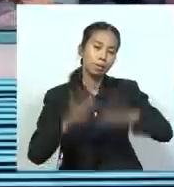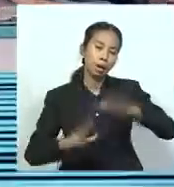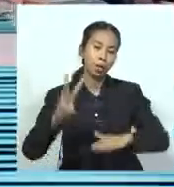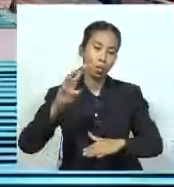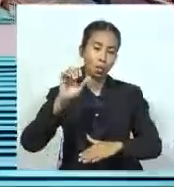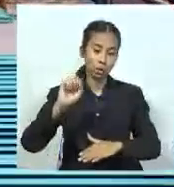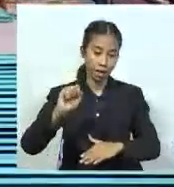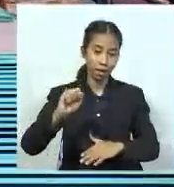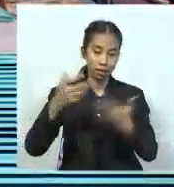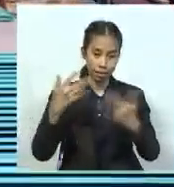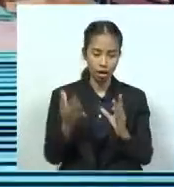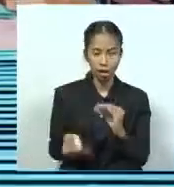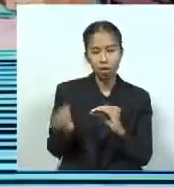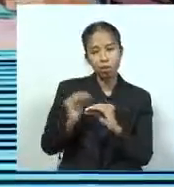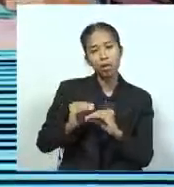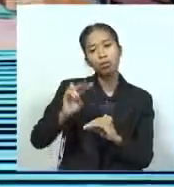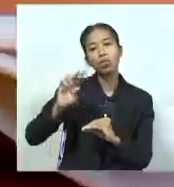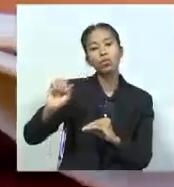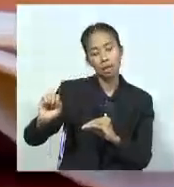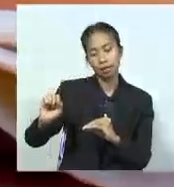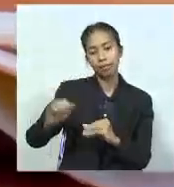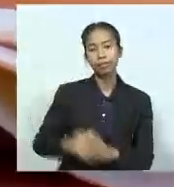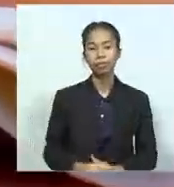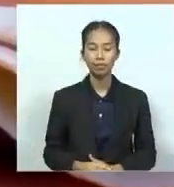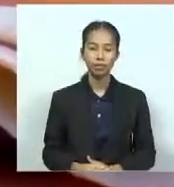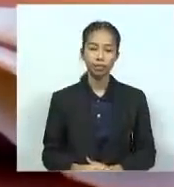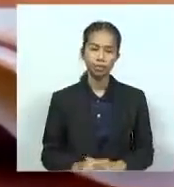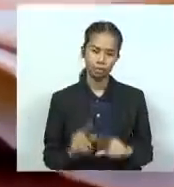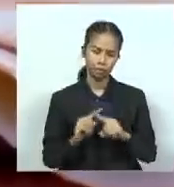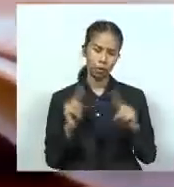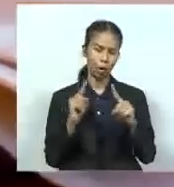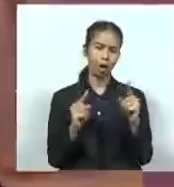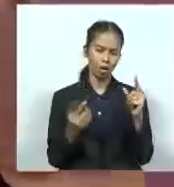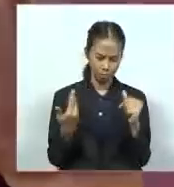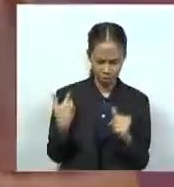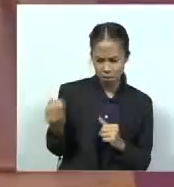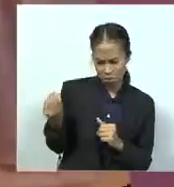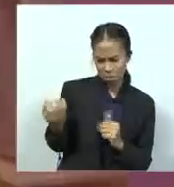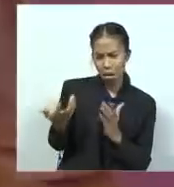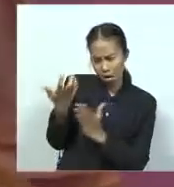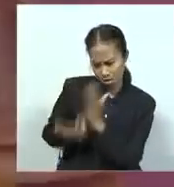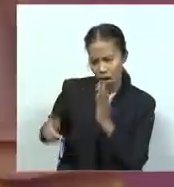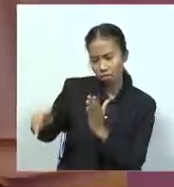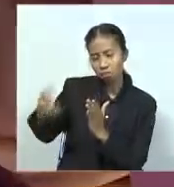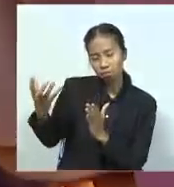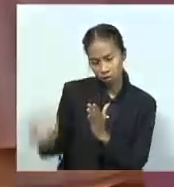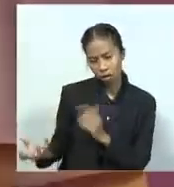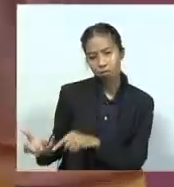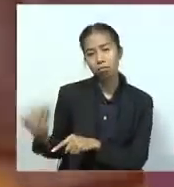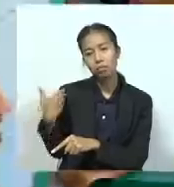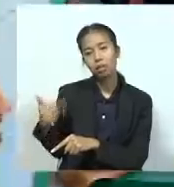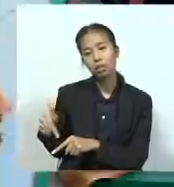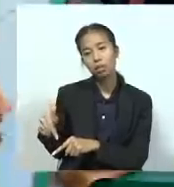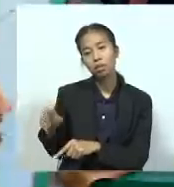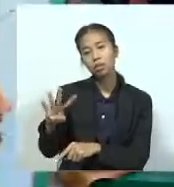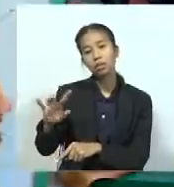ตันนะคะเพิ่มขึ้นมาอีกประมาณ 200,000 ตันแต่ก็ยังเหลือผลผลิตทั้งหมดอีกถึง4ล้านตันซึ่งก็ถือว่า